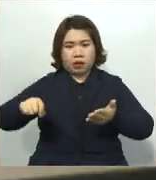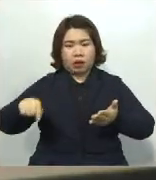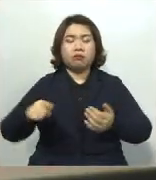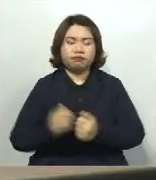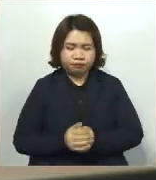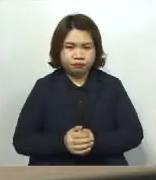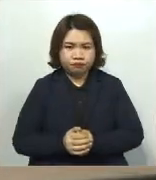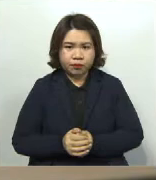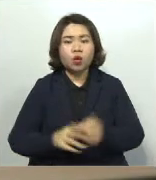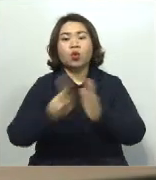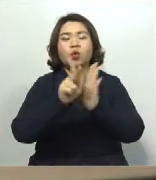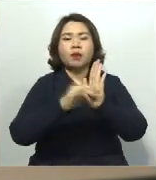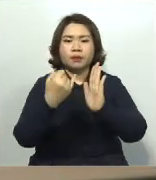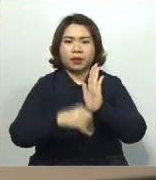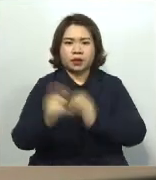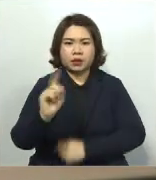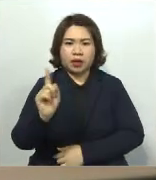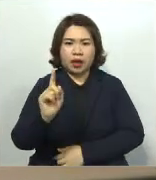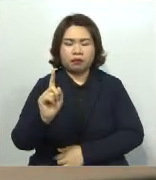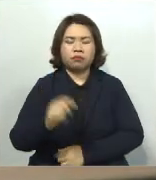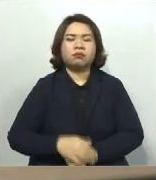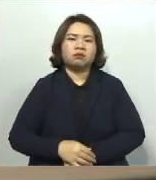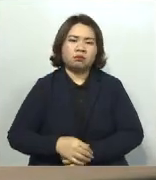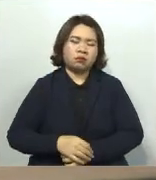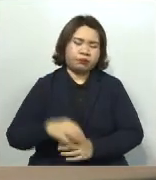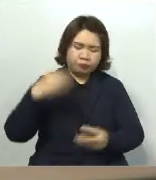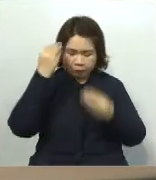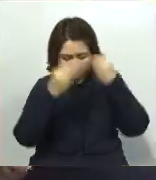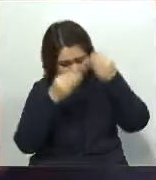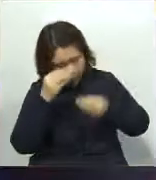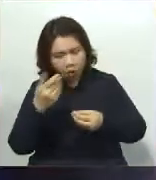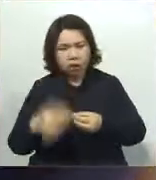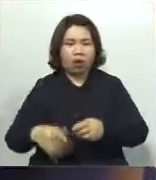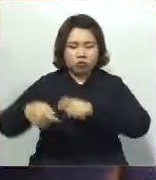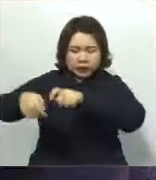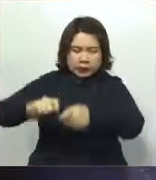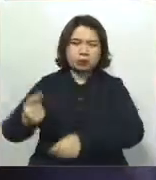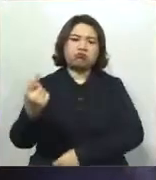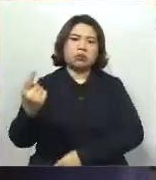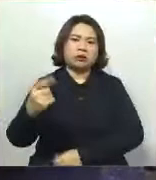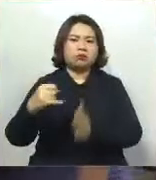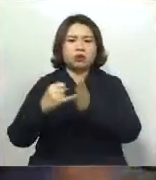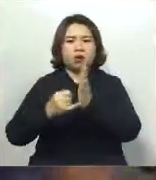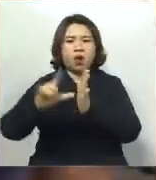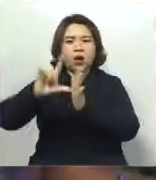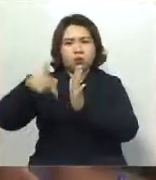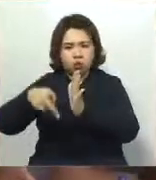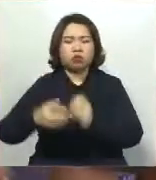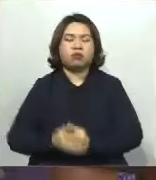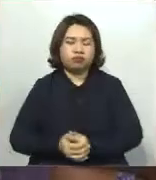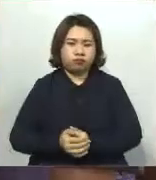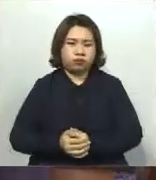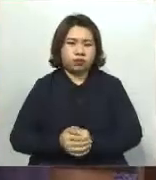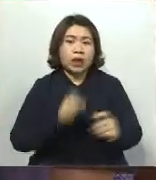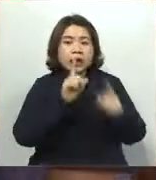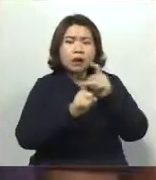การทำผิดกฎหมายเลือกตั้งก็พบว่าประชาชนเมาสุราและฉีกบัตรเลือกตั้งที่จังหวัดลำพูน1รายเจ้าหน้าที่ก็ต้องสอบสวนเจตน